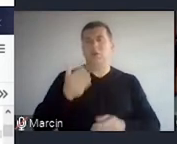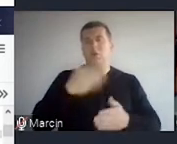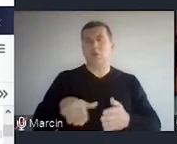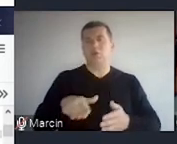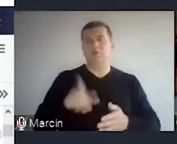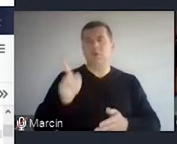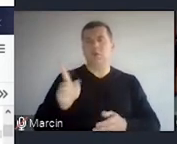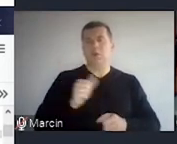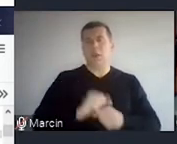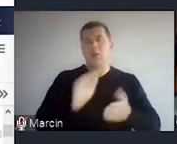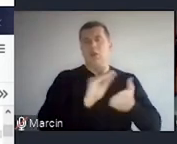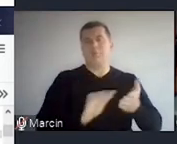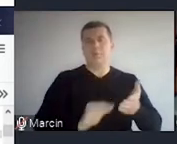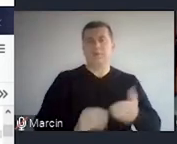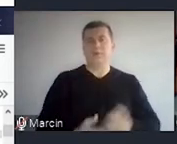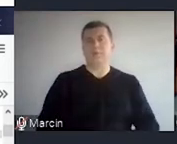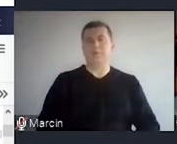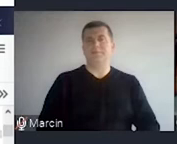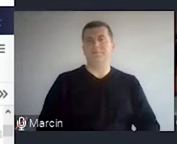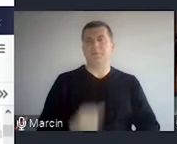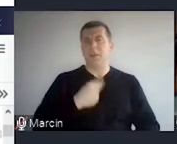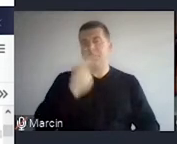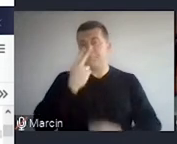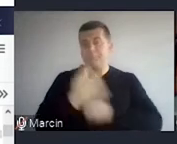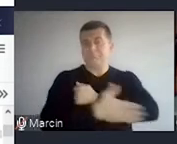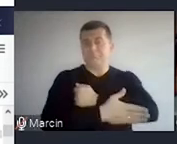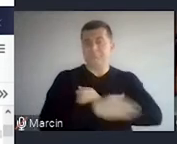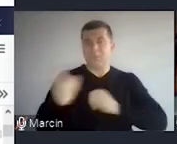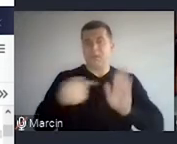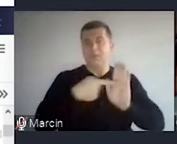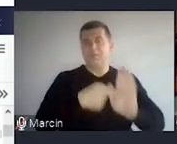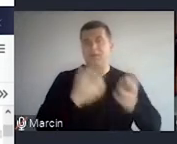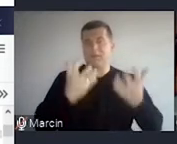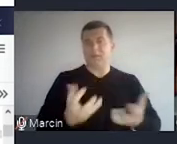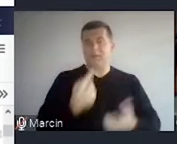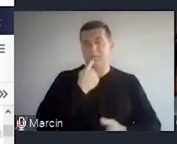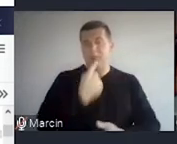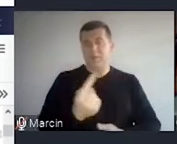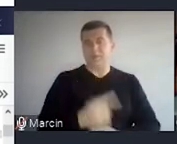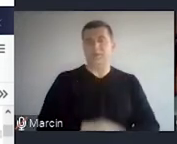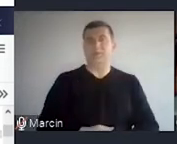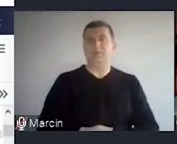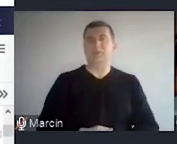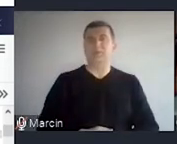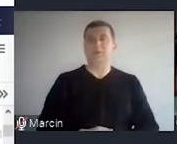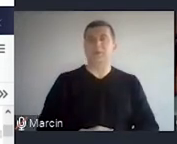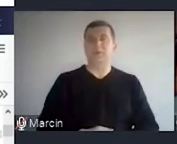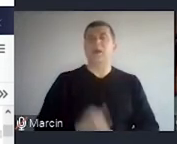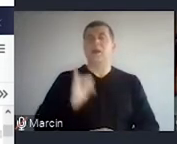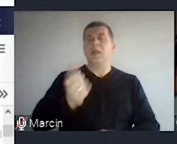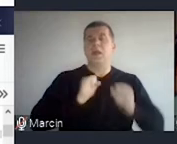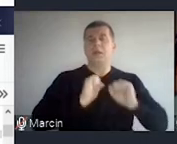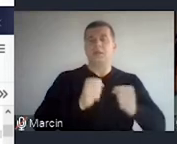się opisuje. I ja, bazując na tych wytycznych, chcę Państwu powiedzieć o tym, jak